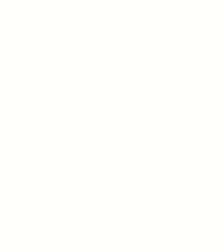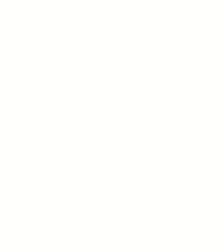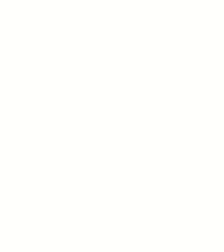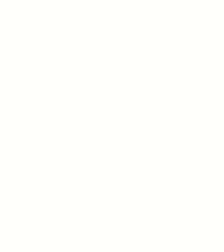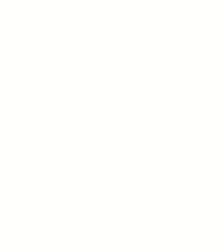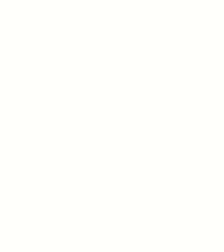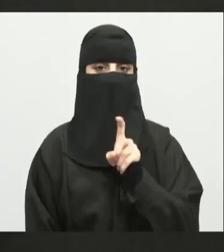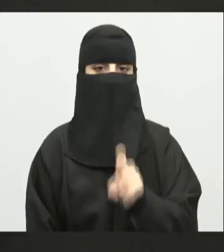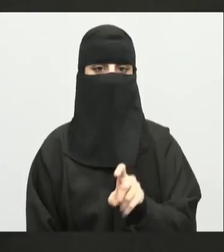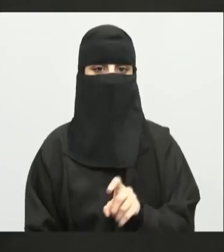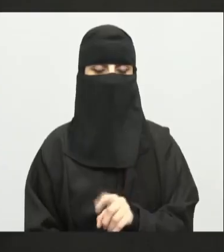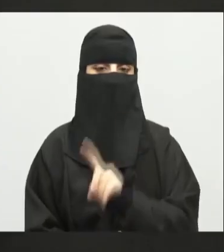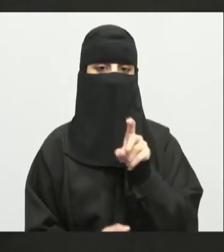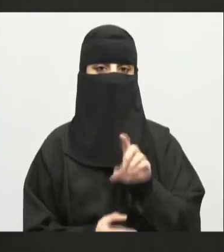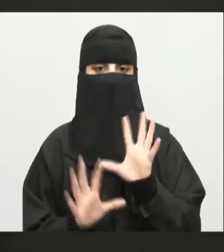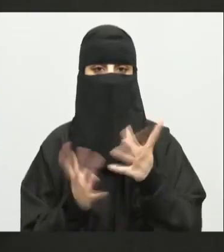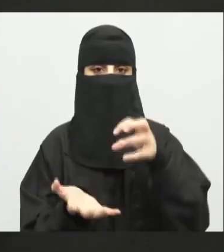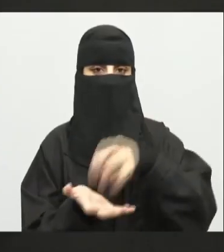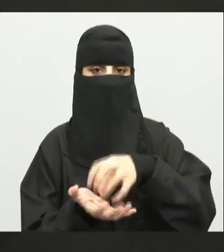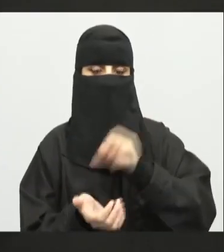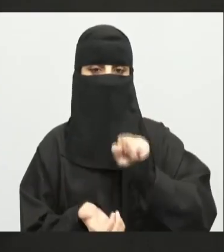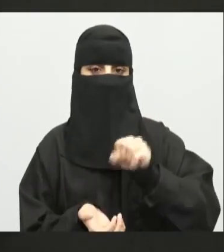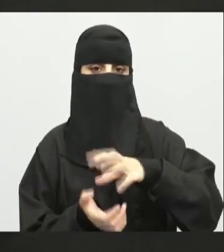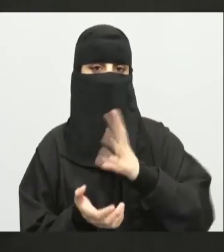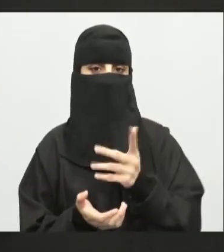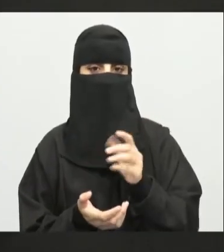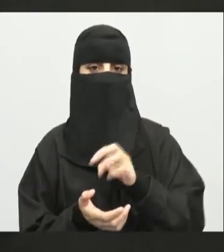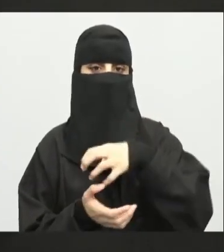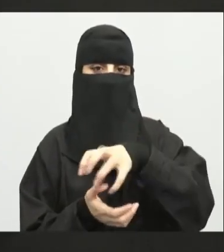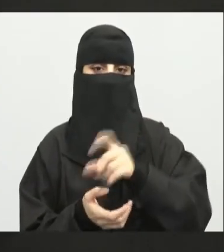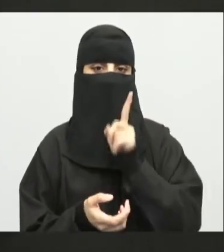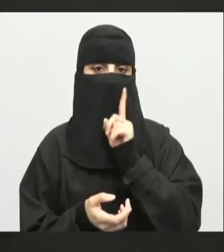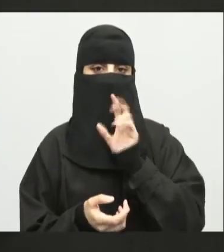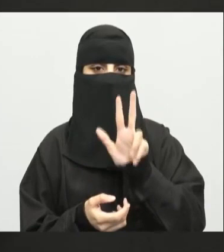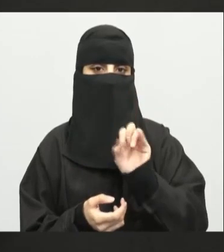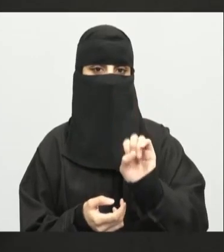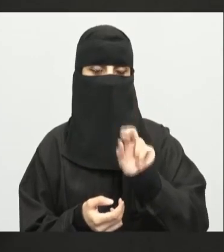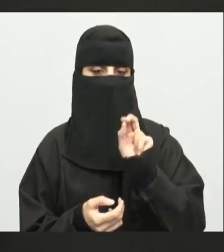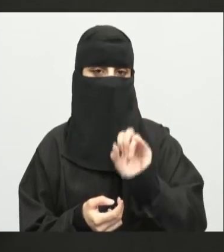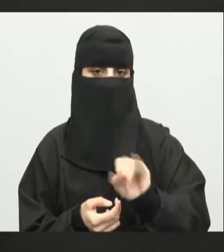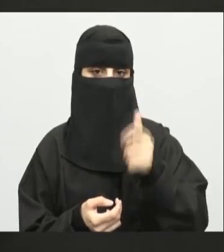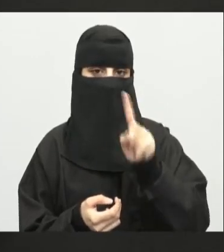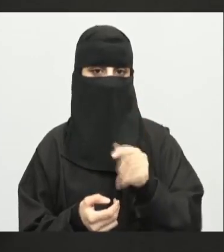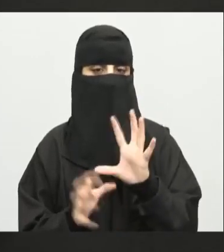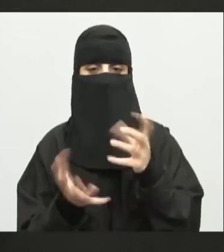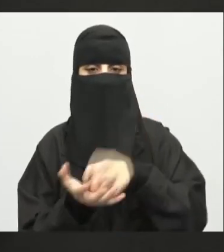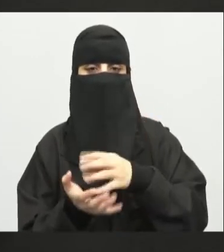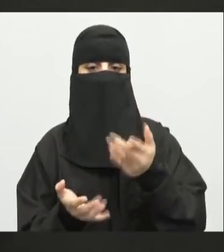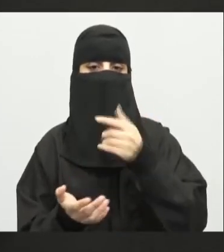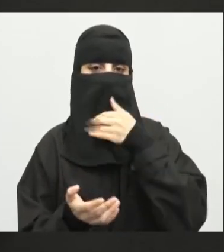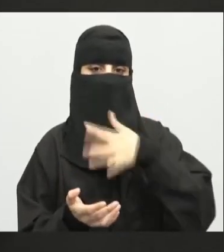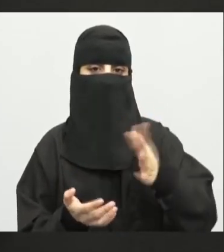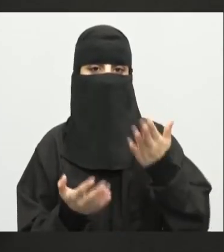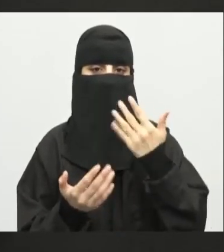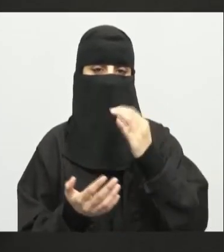نتقل جزيره ام القماري تقع في البحر الاحمر جنوب مدينه القنفذه وتبعد عنها